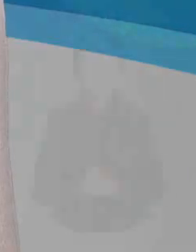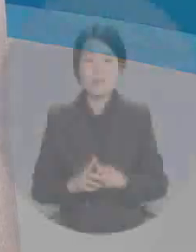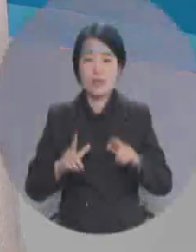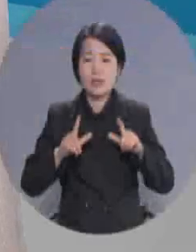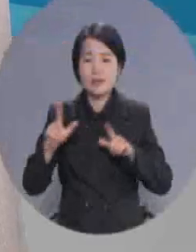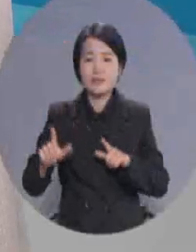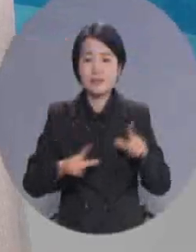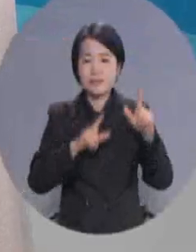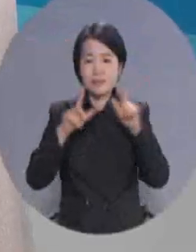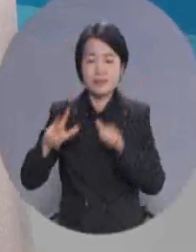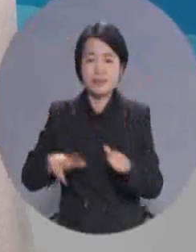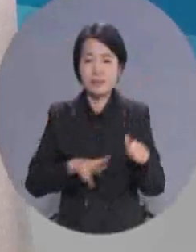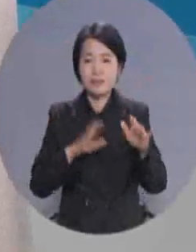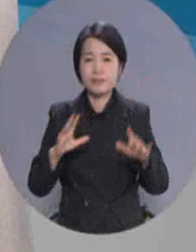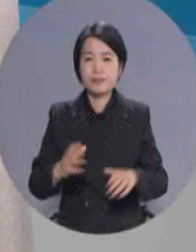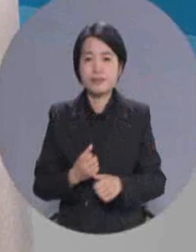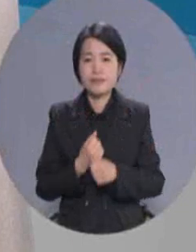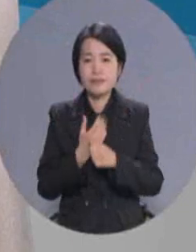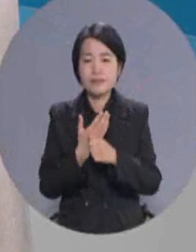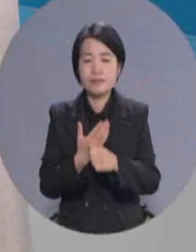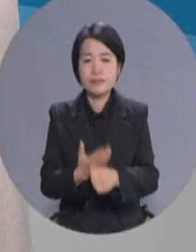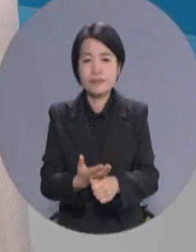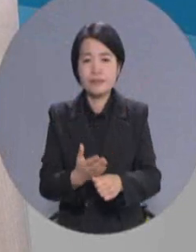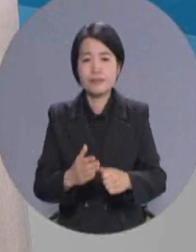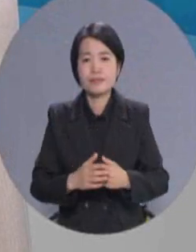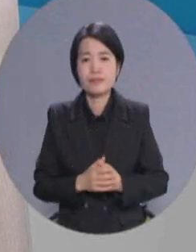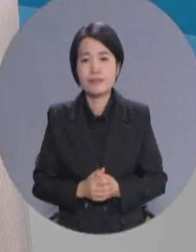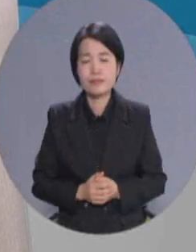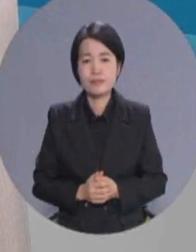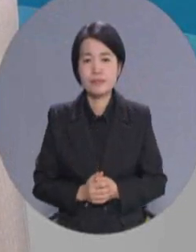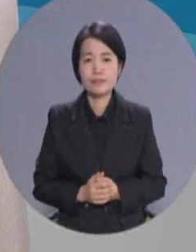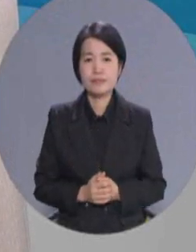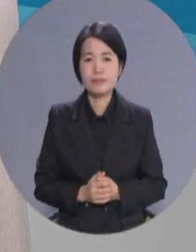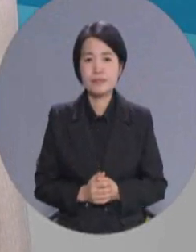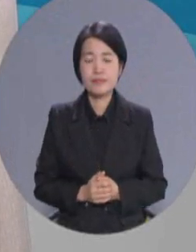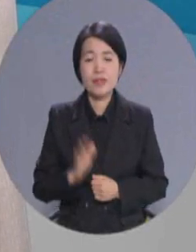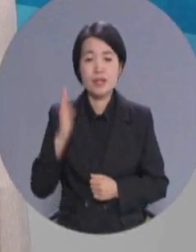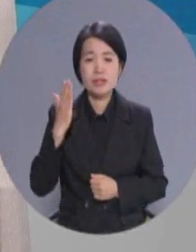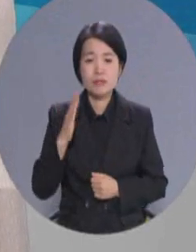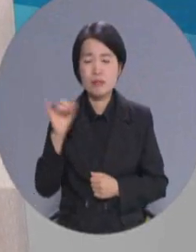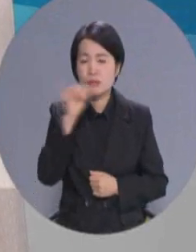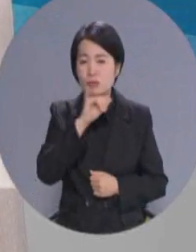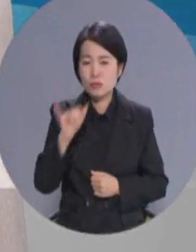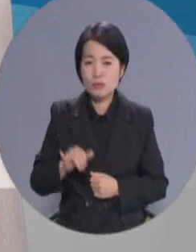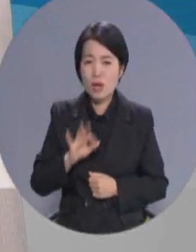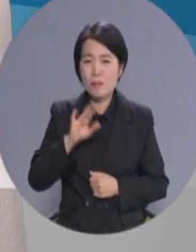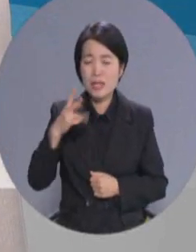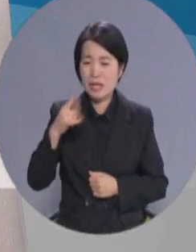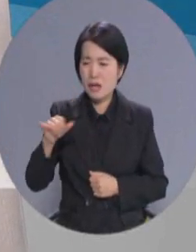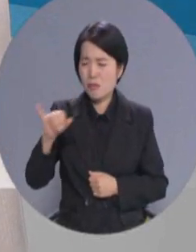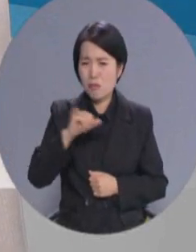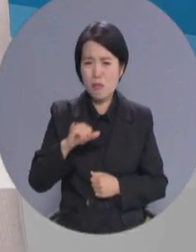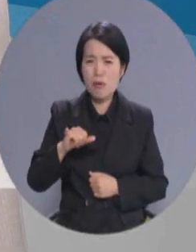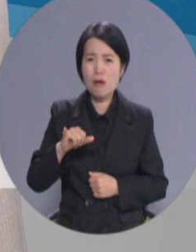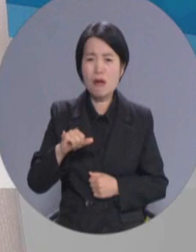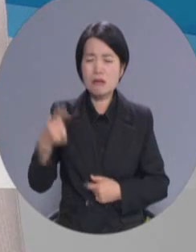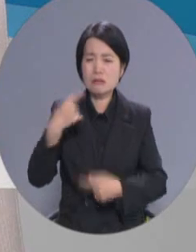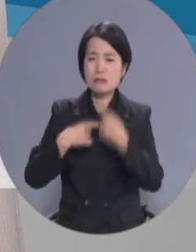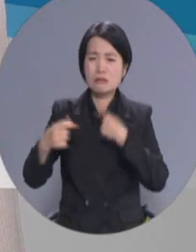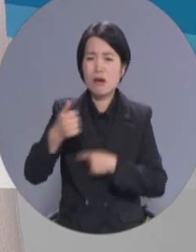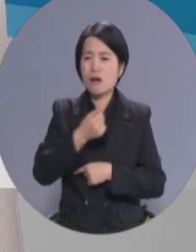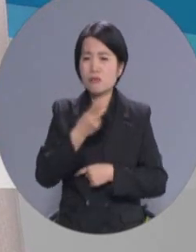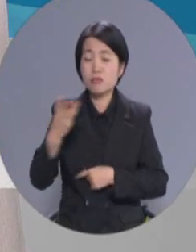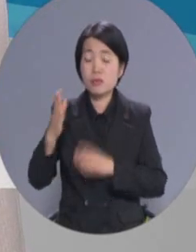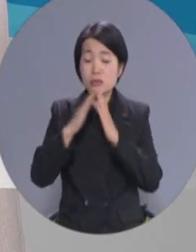날씨와 생활 정보 정리해 드리는 생활 포커스입니다 최근 전국적으로 빈대 출몰 신고가 다르면서